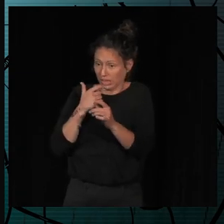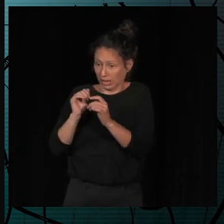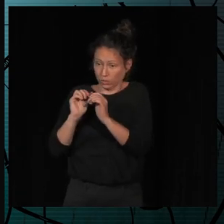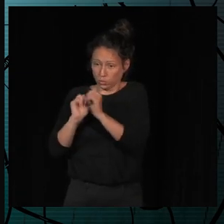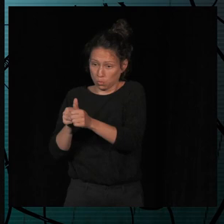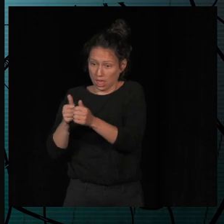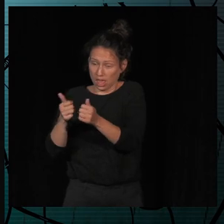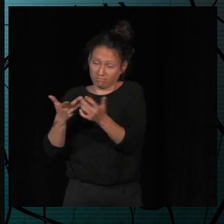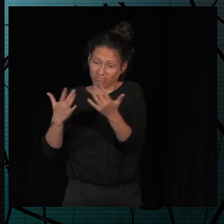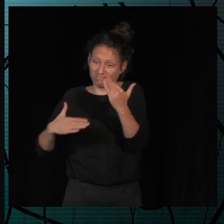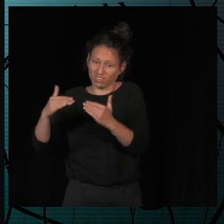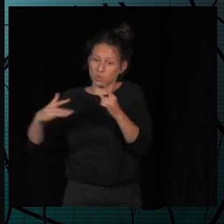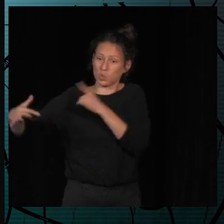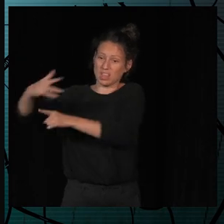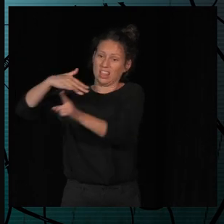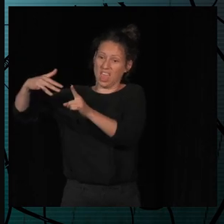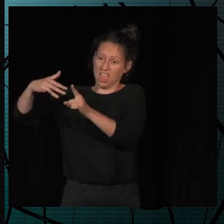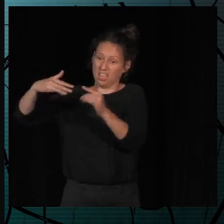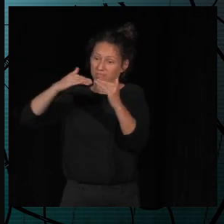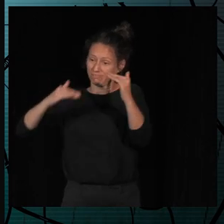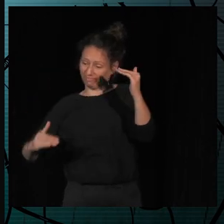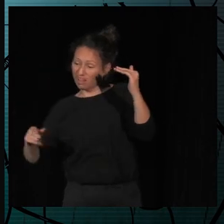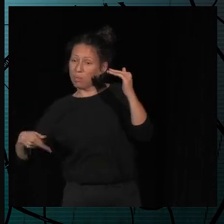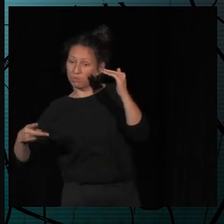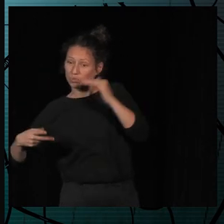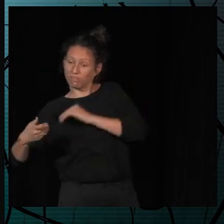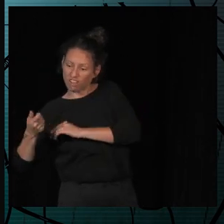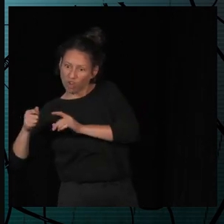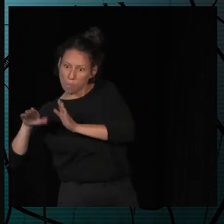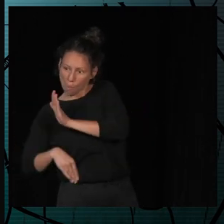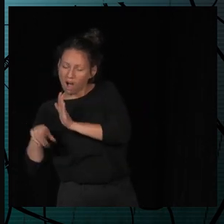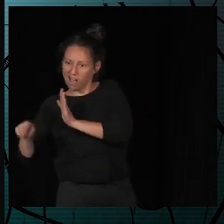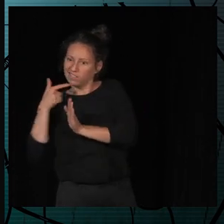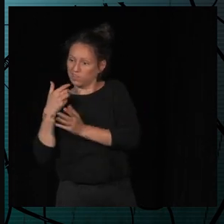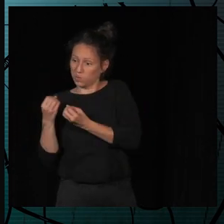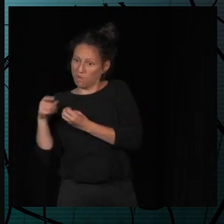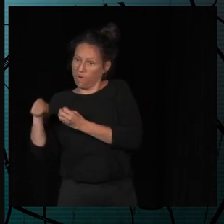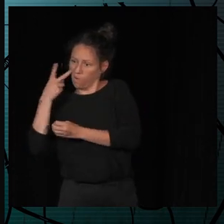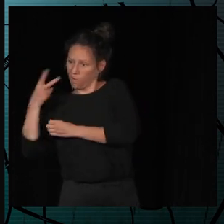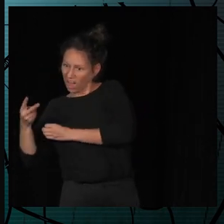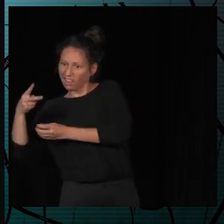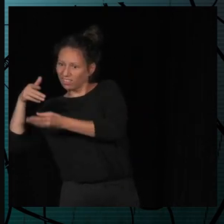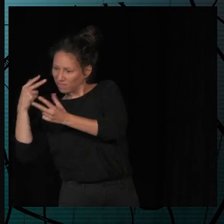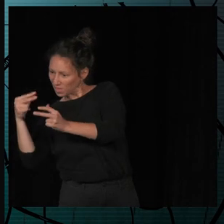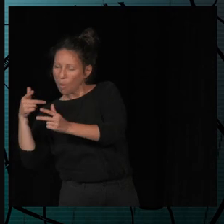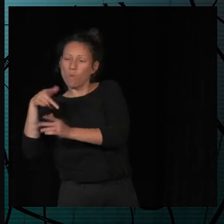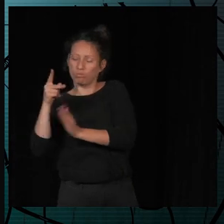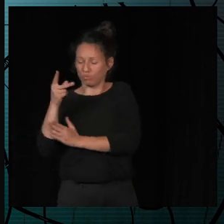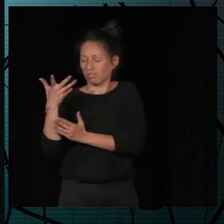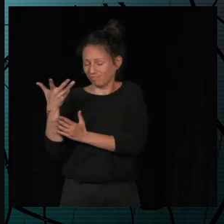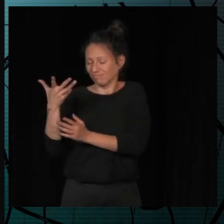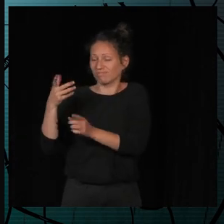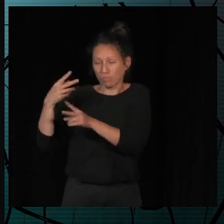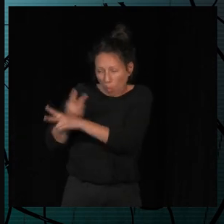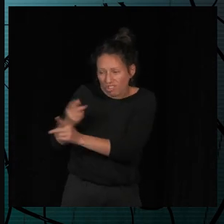délétaire sont malheureusement les personnes les plus en difficulté en précarité en inégalité donc c'est là où pour moi c'est essentiel qu'à l'école et dans les institutions